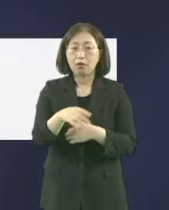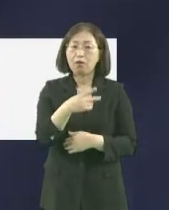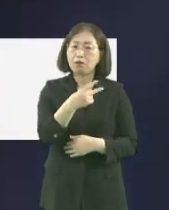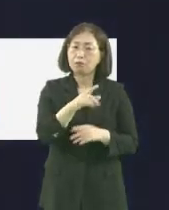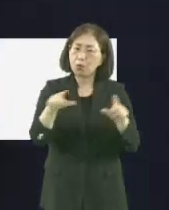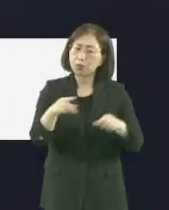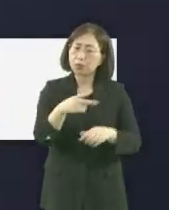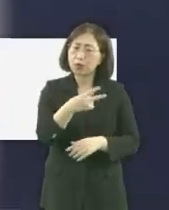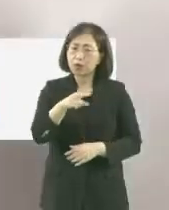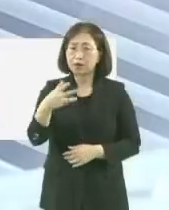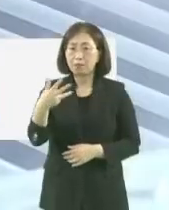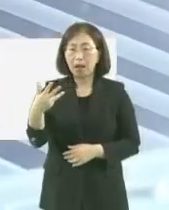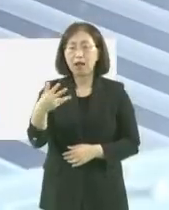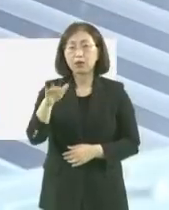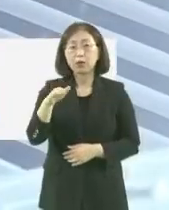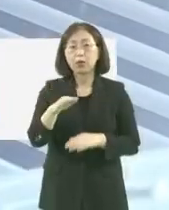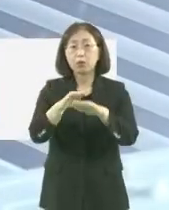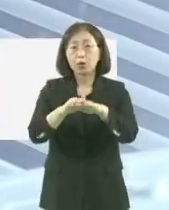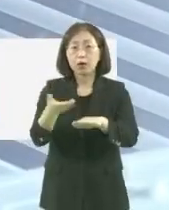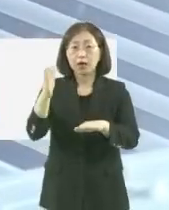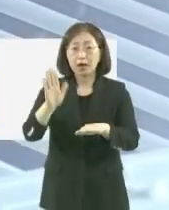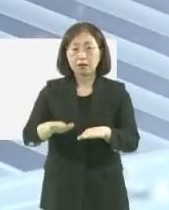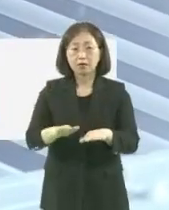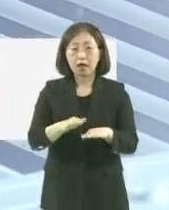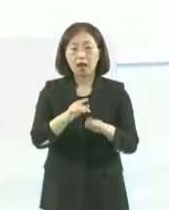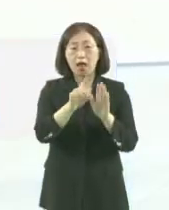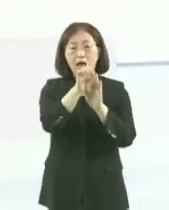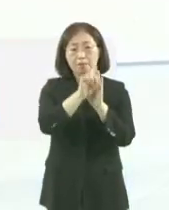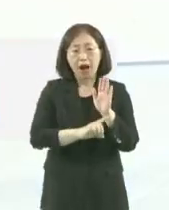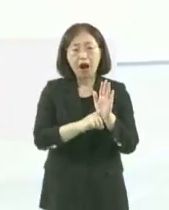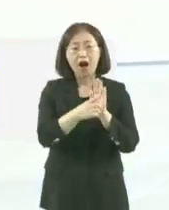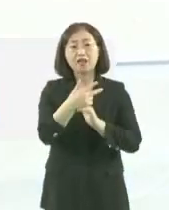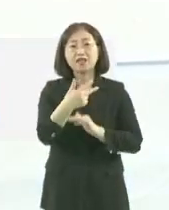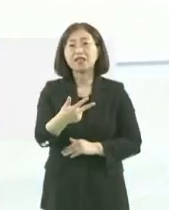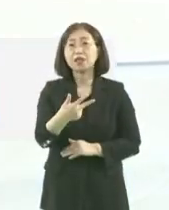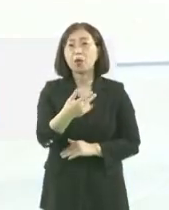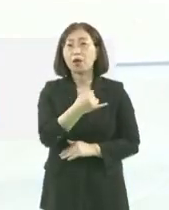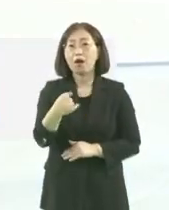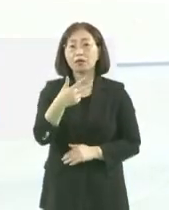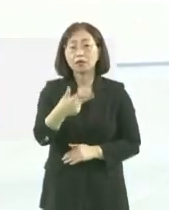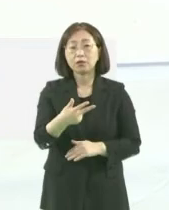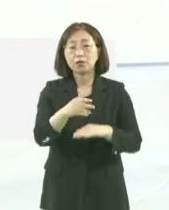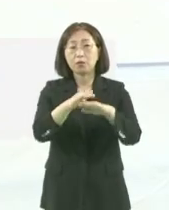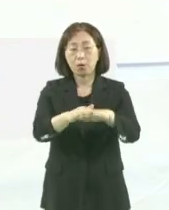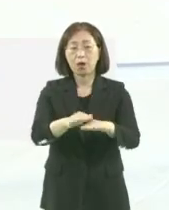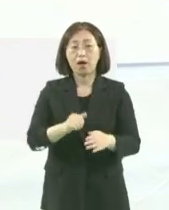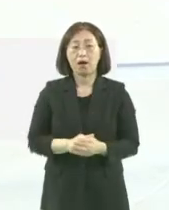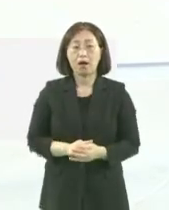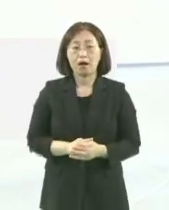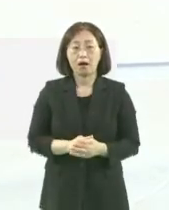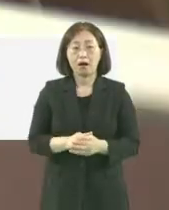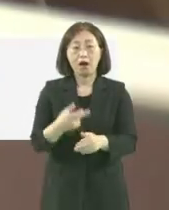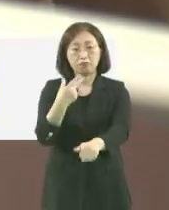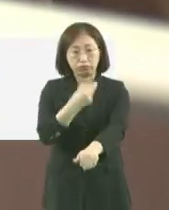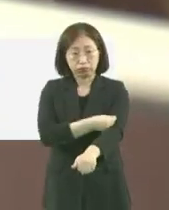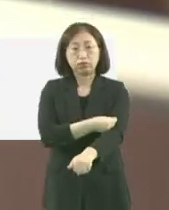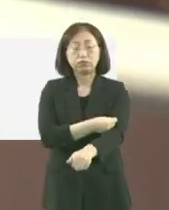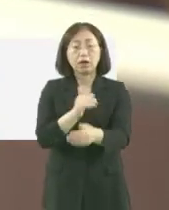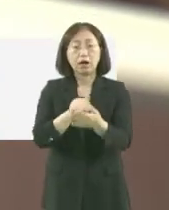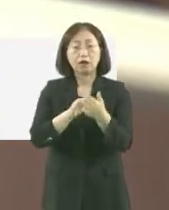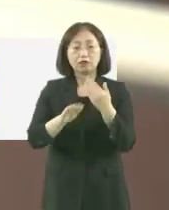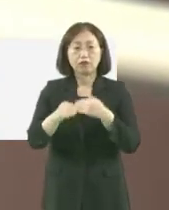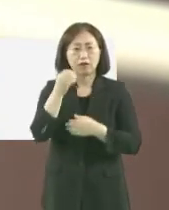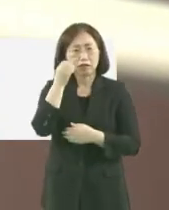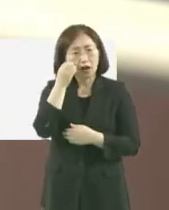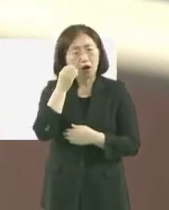팔도록 보관해야할 누벨 x 백신을 영하 7도로 부 관한 사실을 발견했습니다 다행히 해당 백신을 맞고 이상 증상을 보인